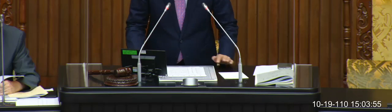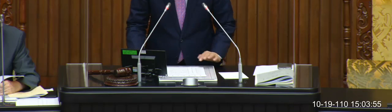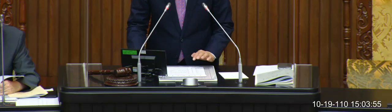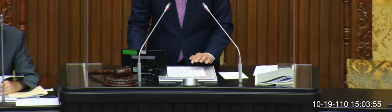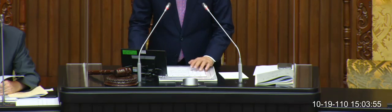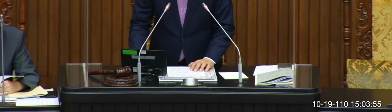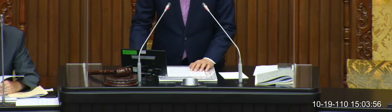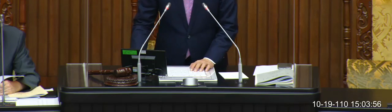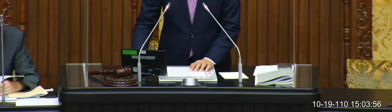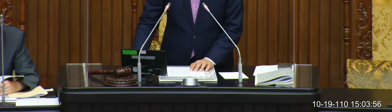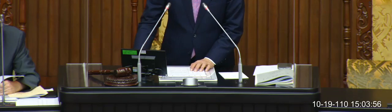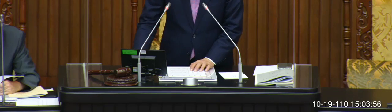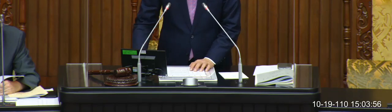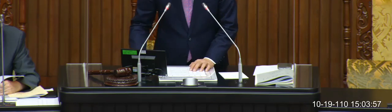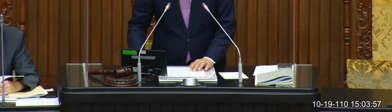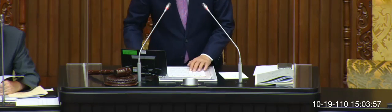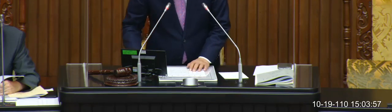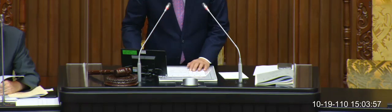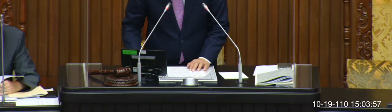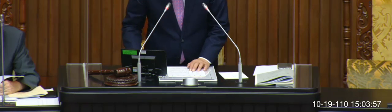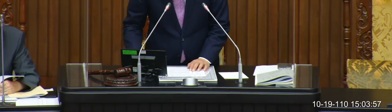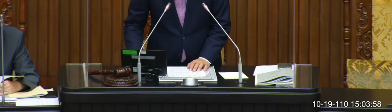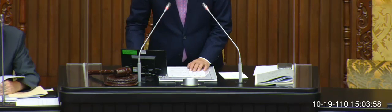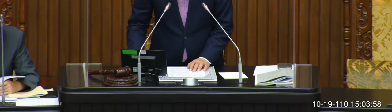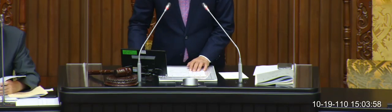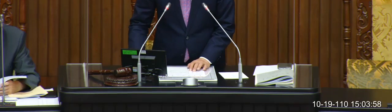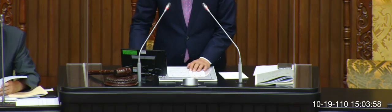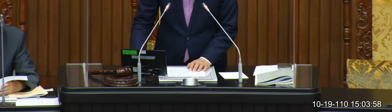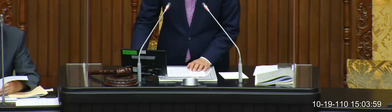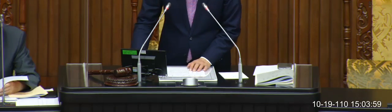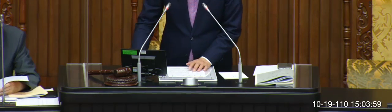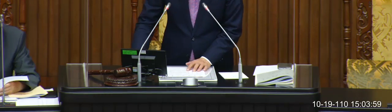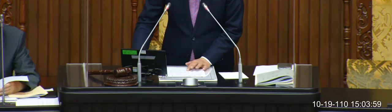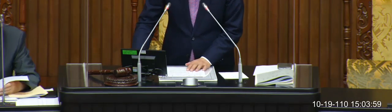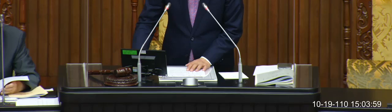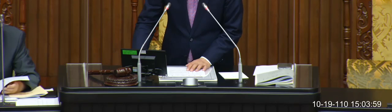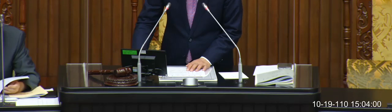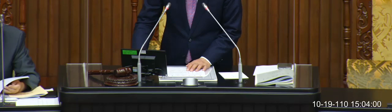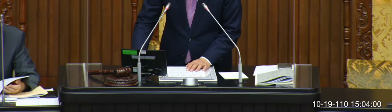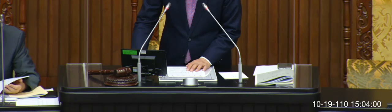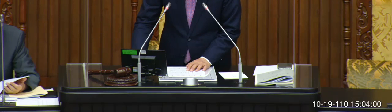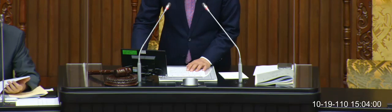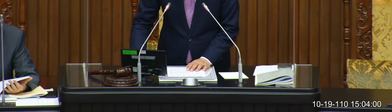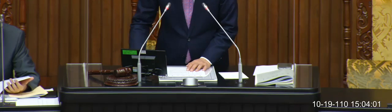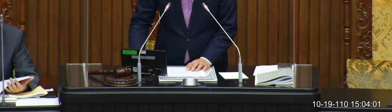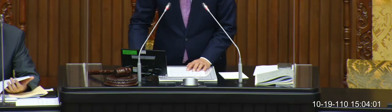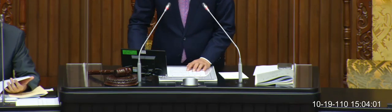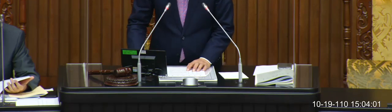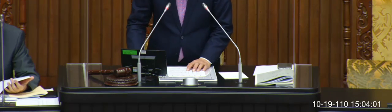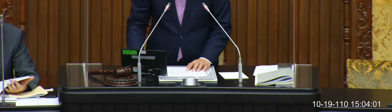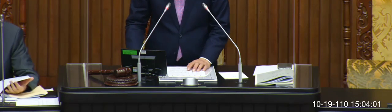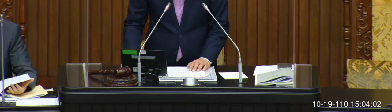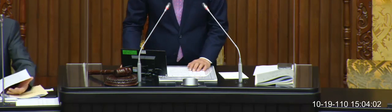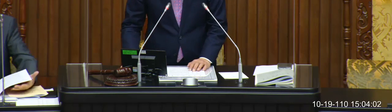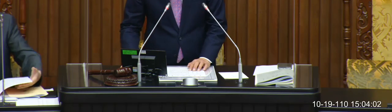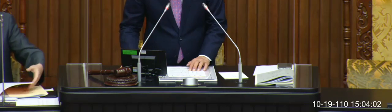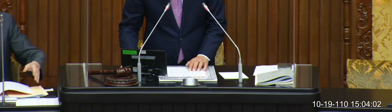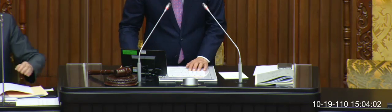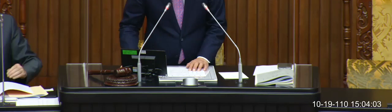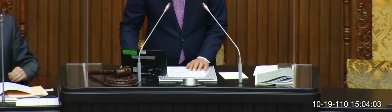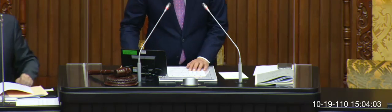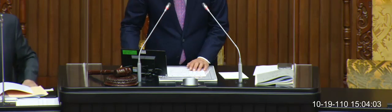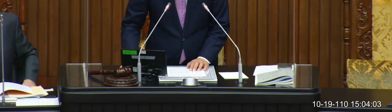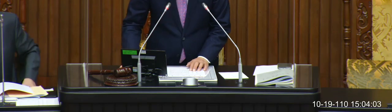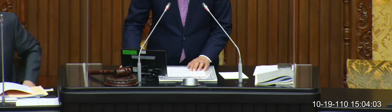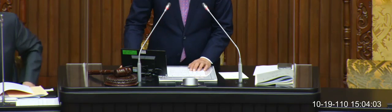好，谢谢林委员，继续请。继续林楚英委员之咨询以书面提出，